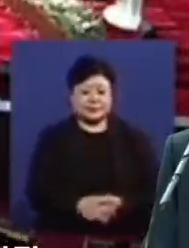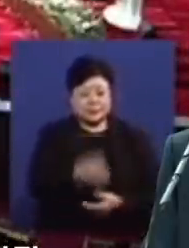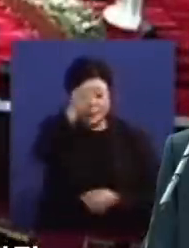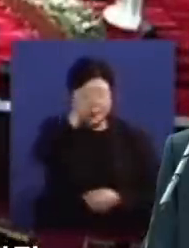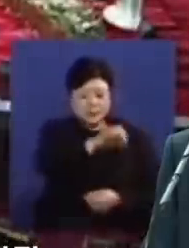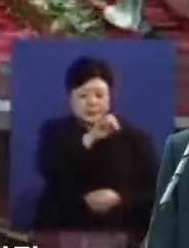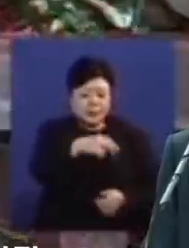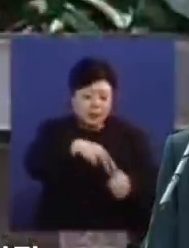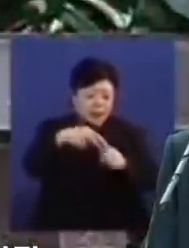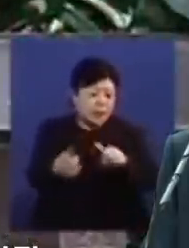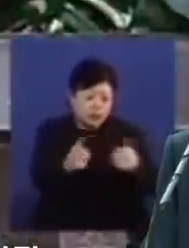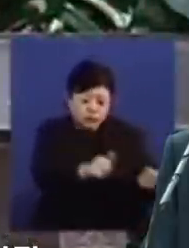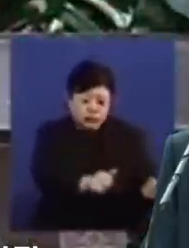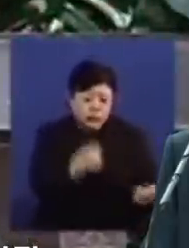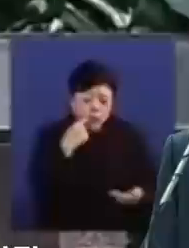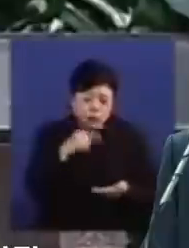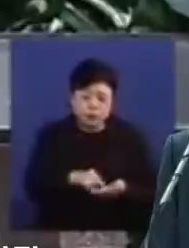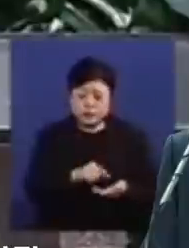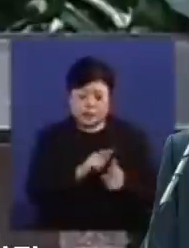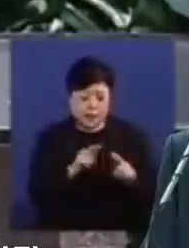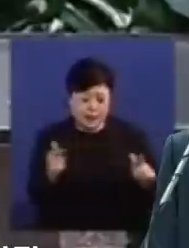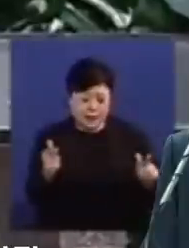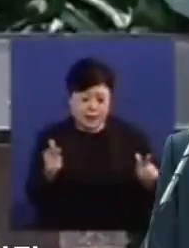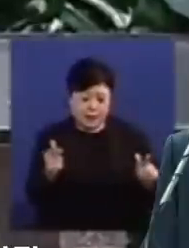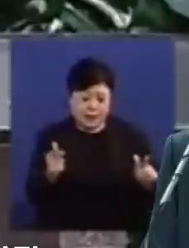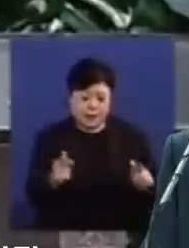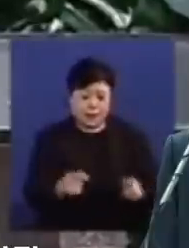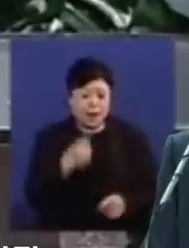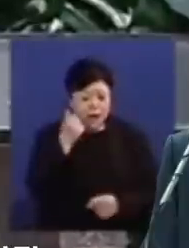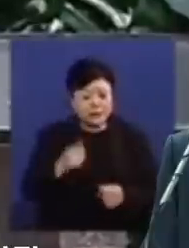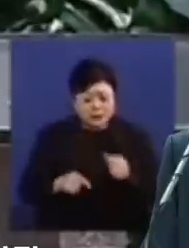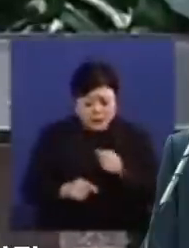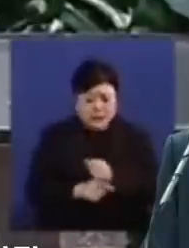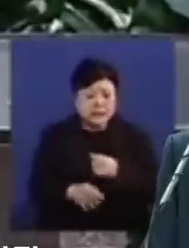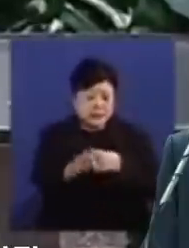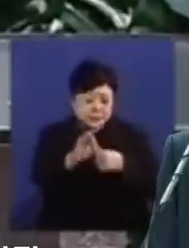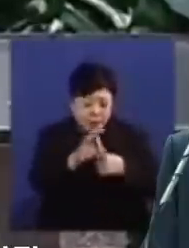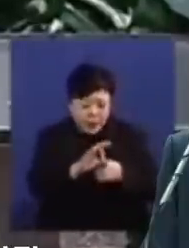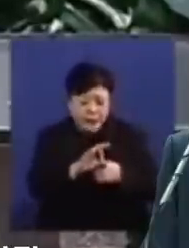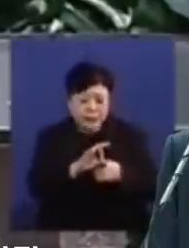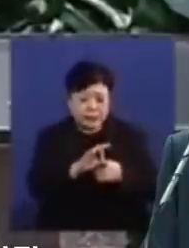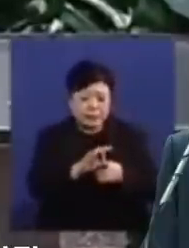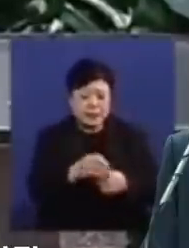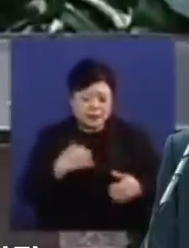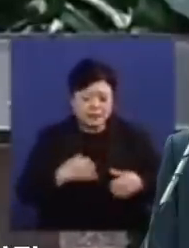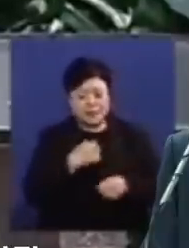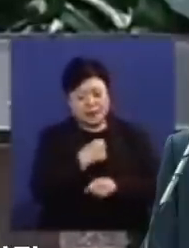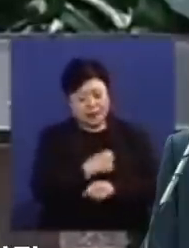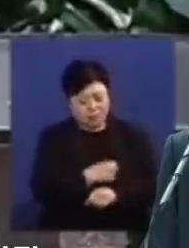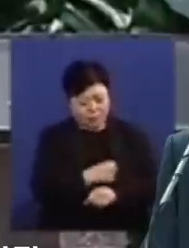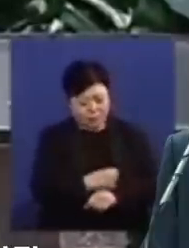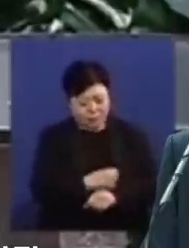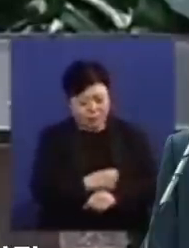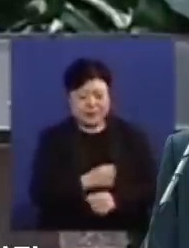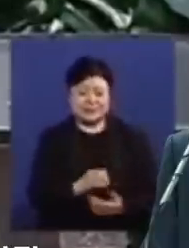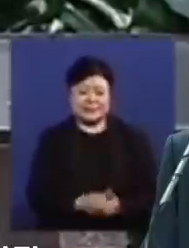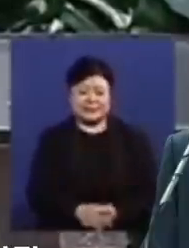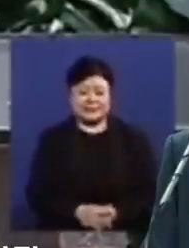십자가에 매달려 죽는다는 것은 쉬운 일이 아닙니다. 그러나 그것이 아버지의 뜻이면 기쁘게 하겠다는